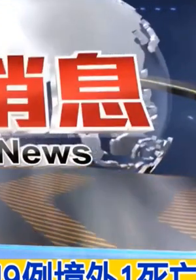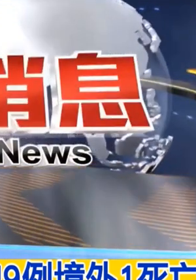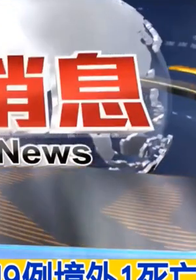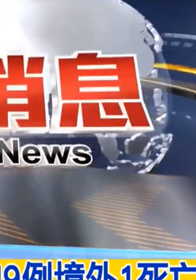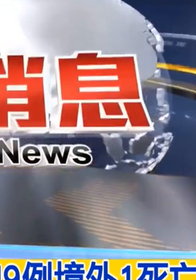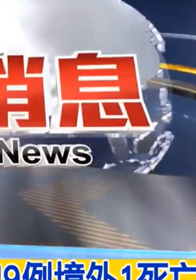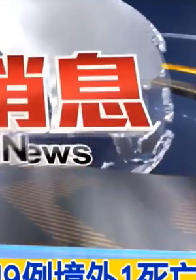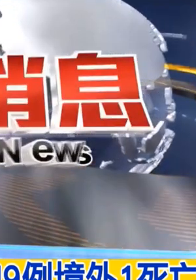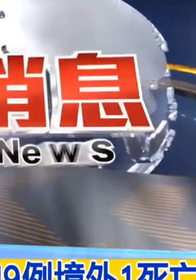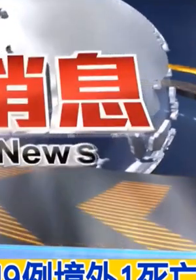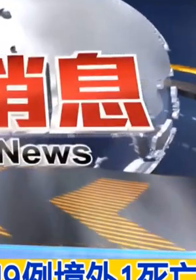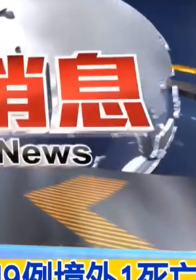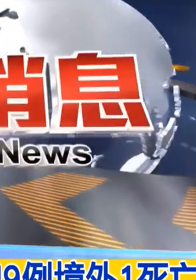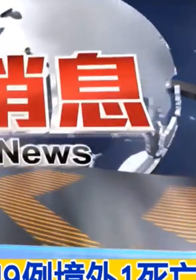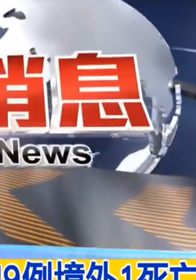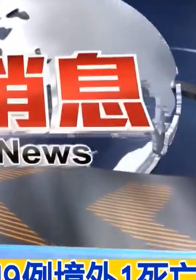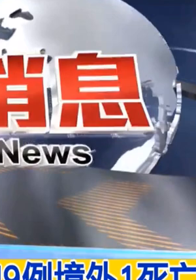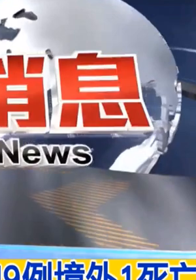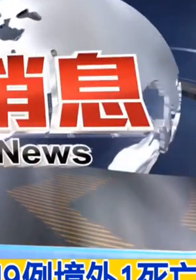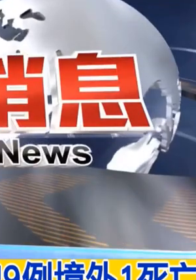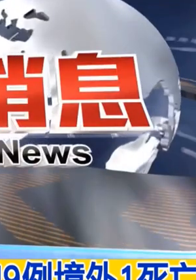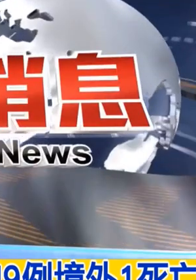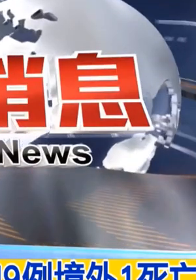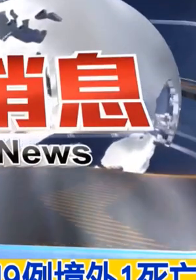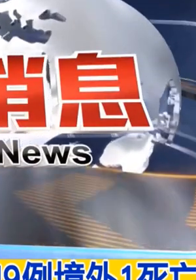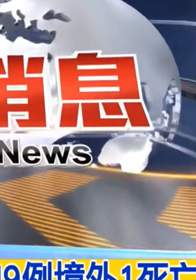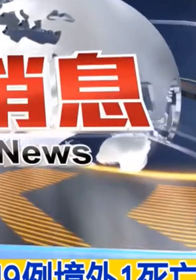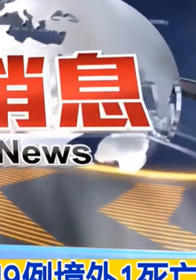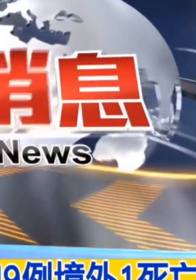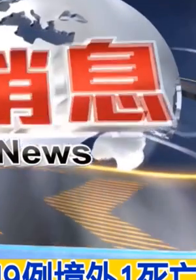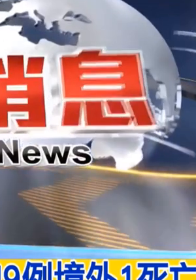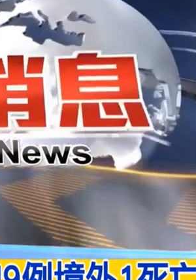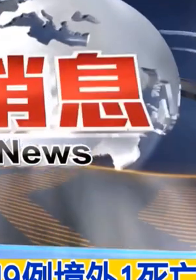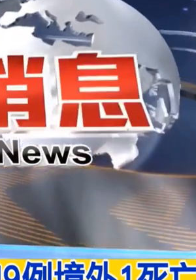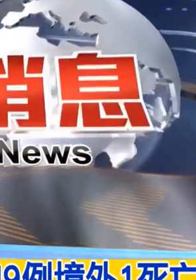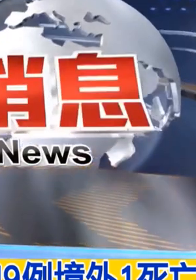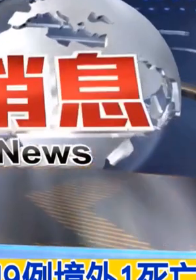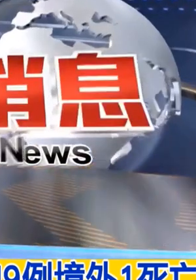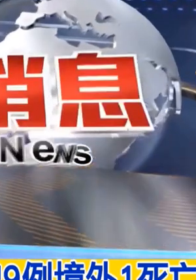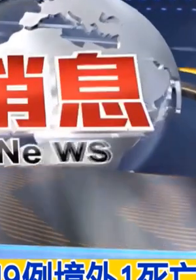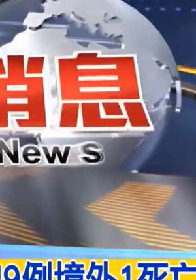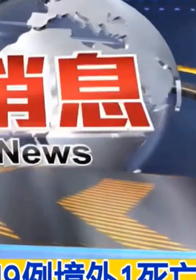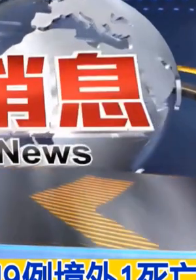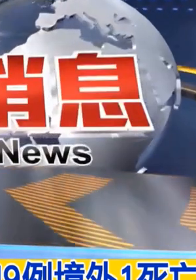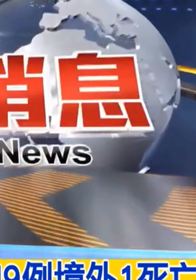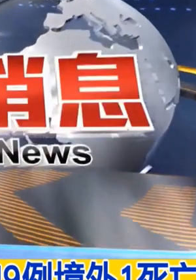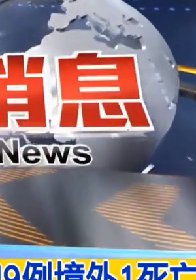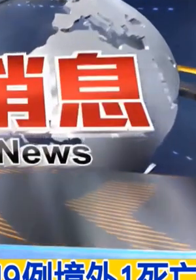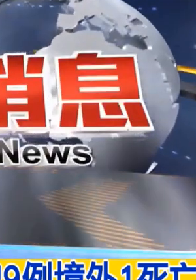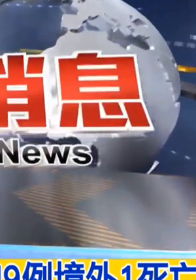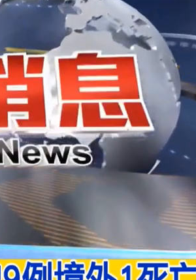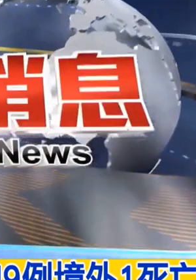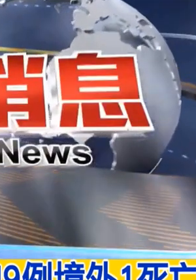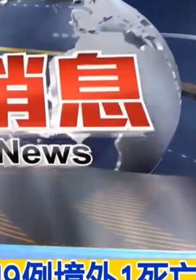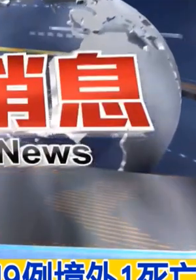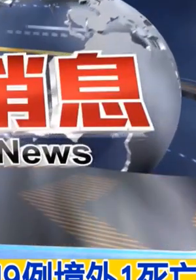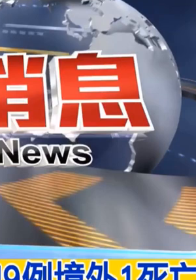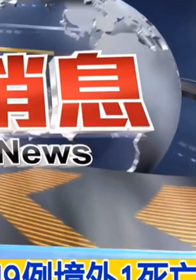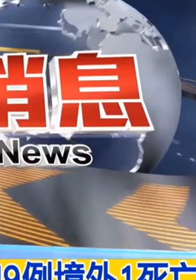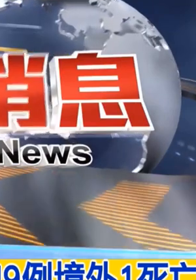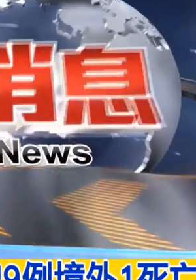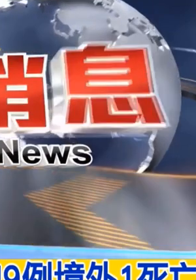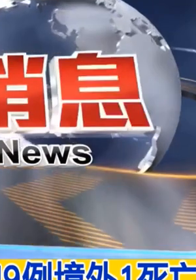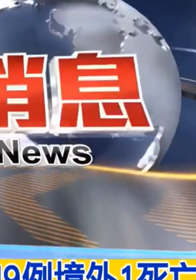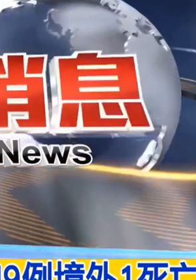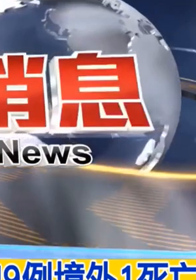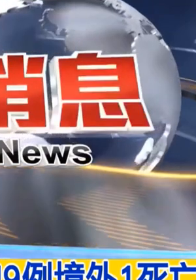亡。在连续几天本土病例加零的情况之下呢，指挥中心也指出了部分地方可能会也防疫的